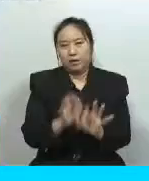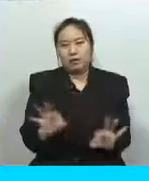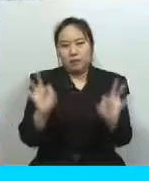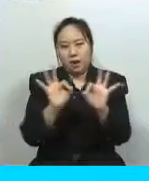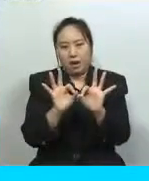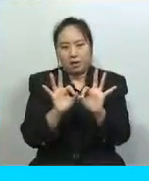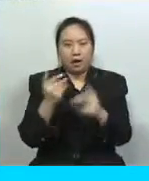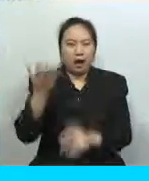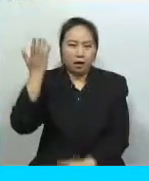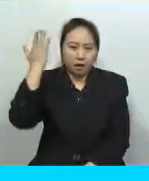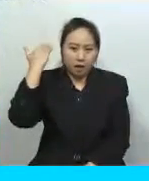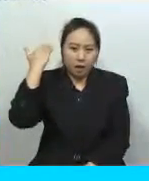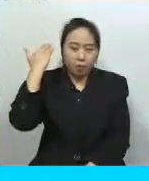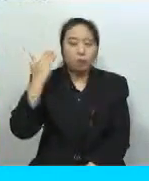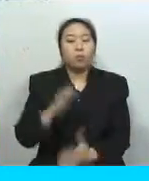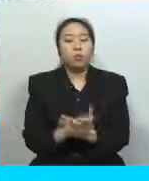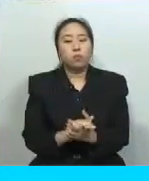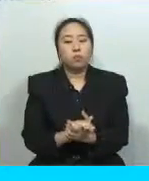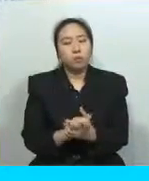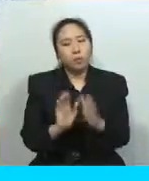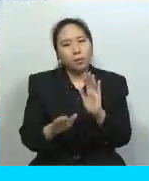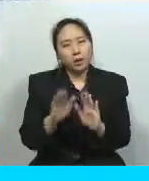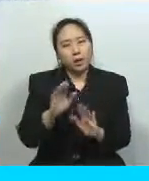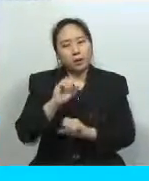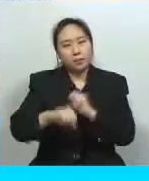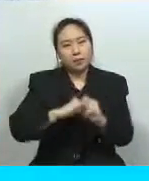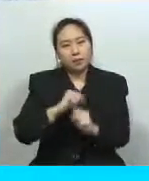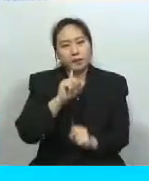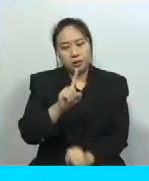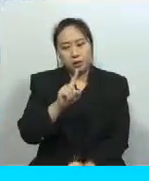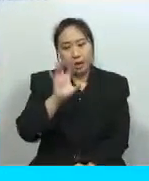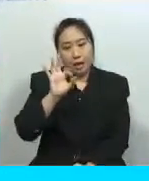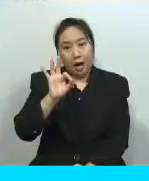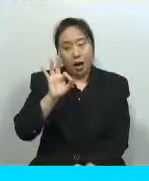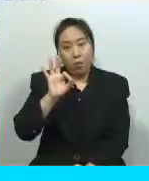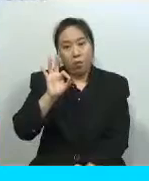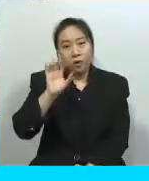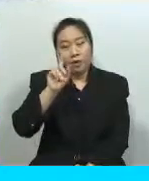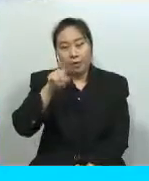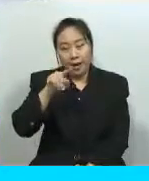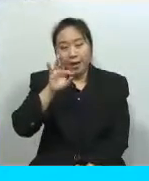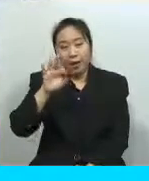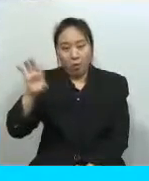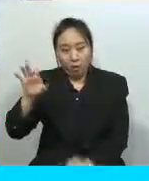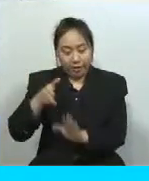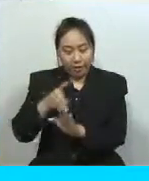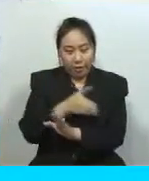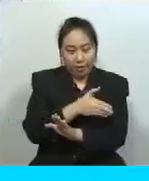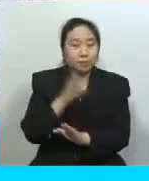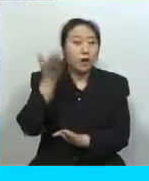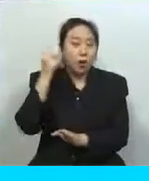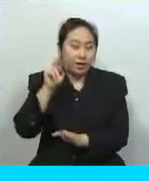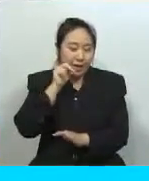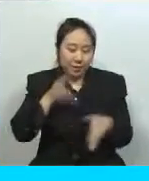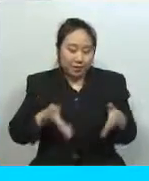วงเวลานั้นเนี่ยคือเราก่อนหน้าพ.ศ. 1900เนี่ยแม่น้ำน้อยเนี่ยคือแม่น้ำเจ้าพระยาเดิมเพราะฉะ